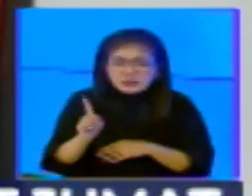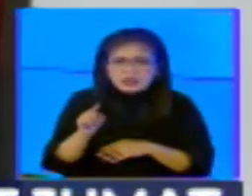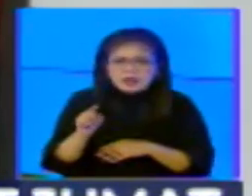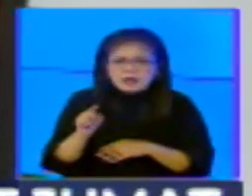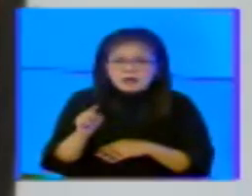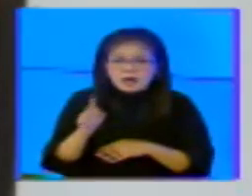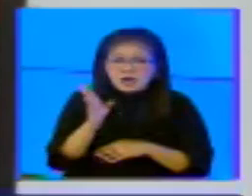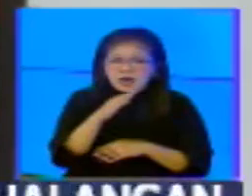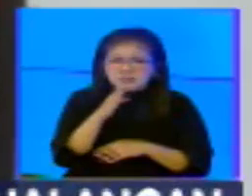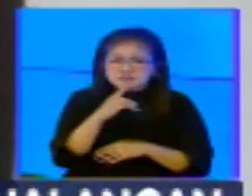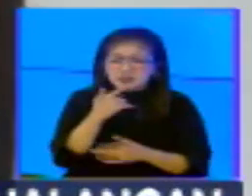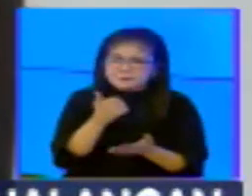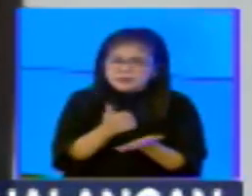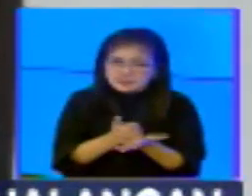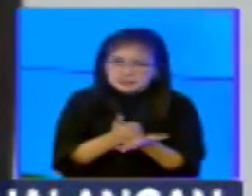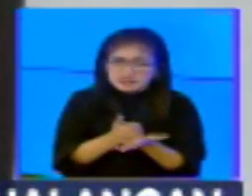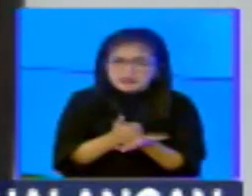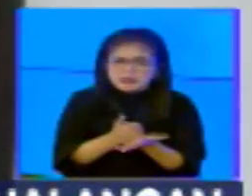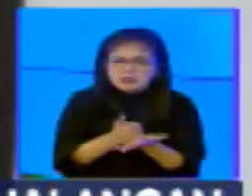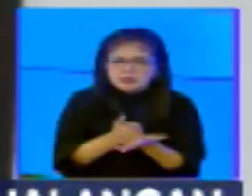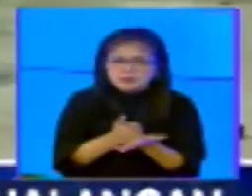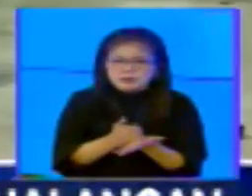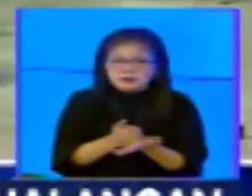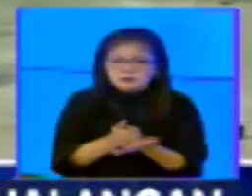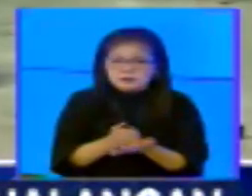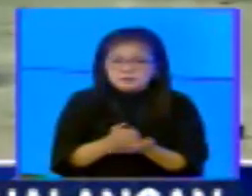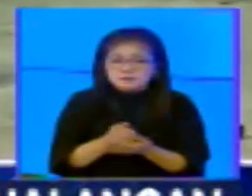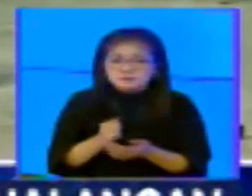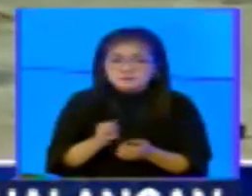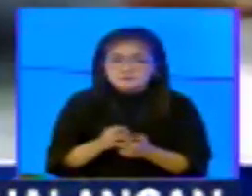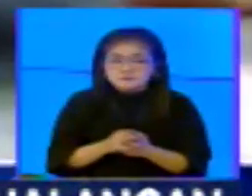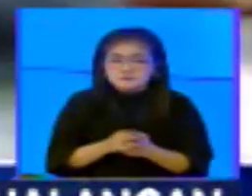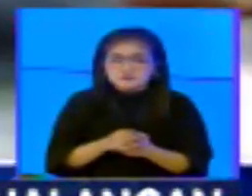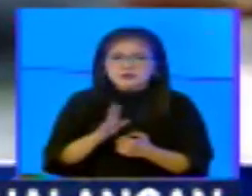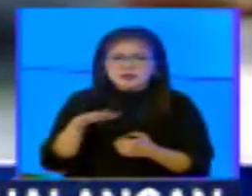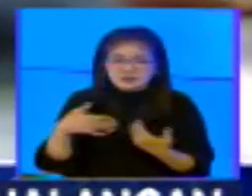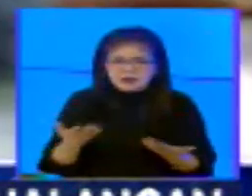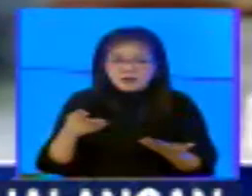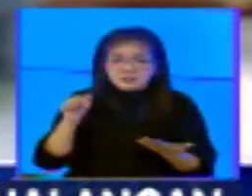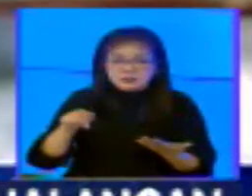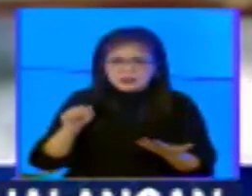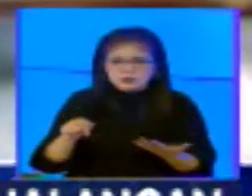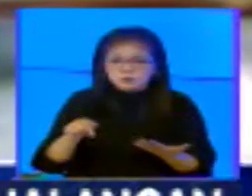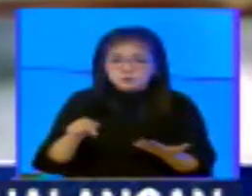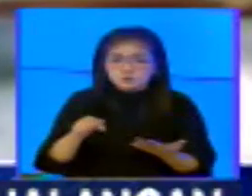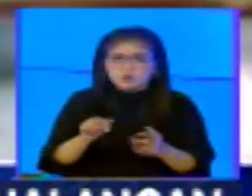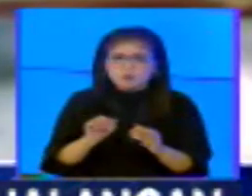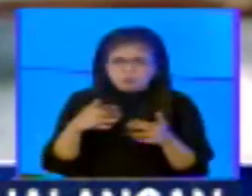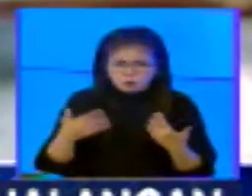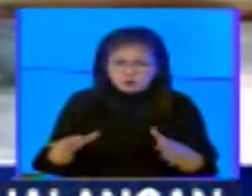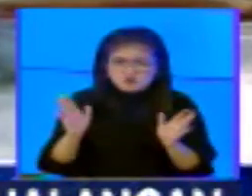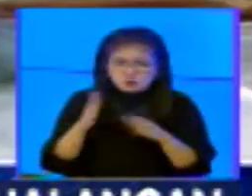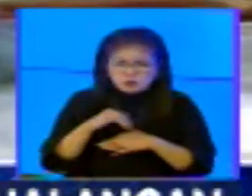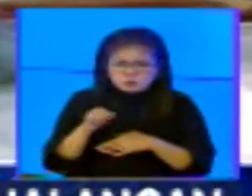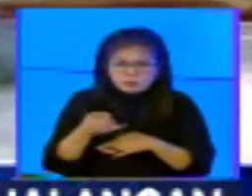uzur untuk meninggalkan sholat Jumat, uzur yang membolehkan meninggalkan sholat Jumat